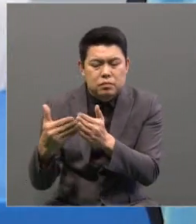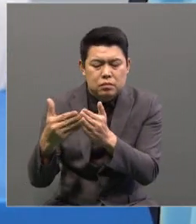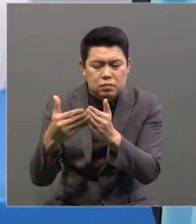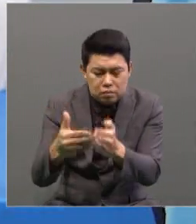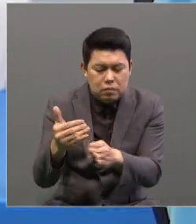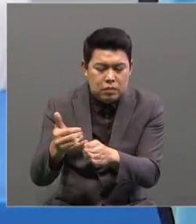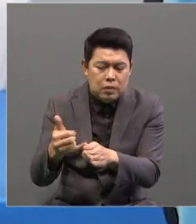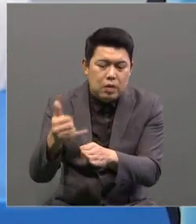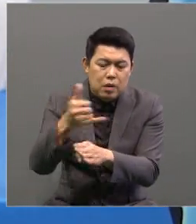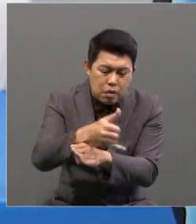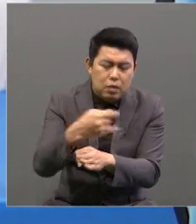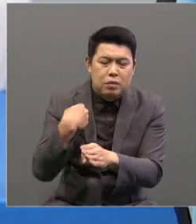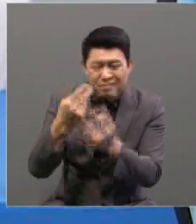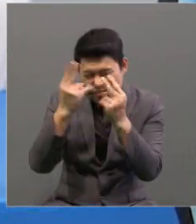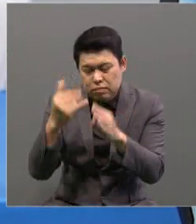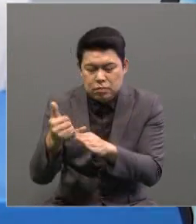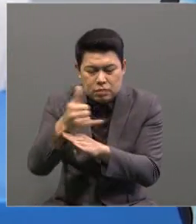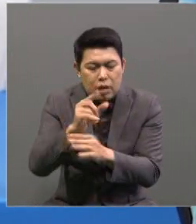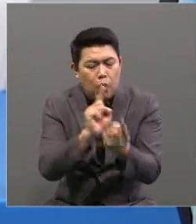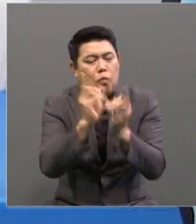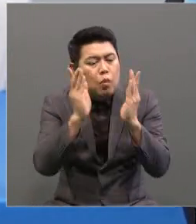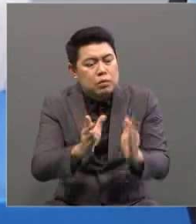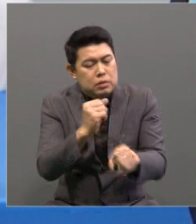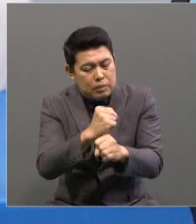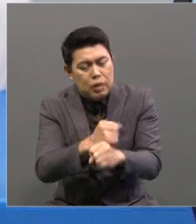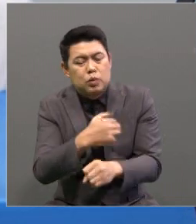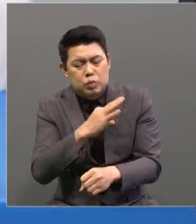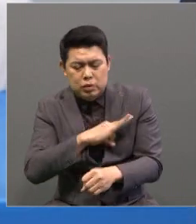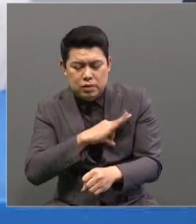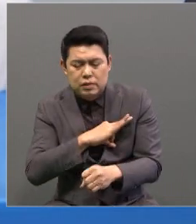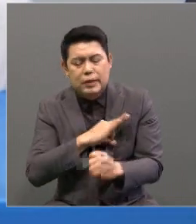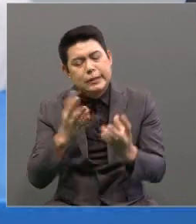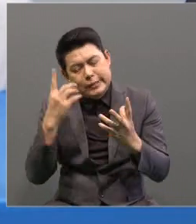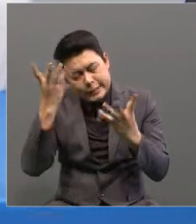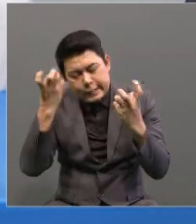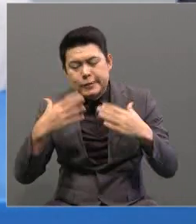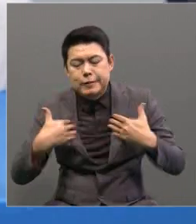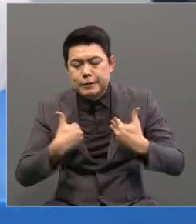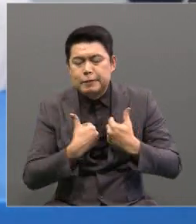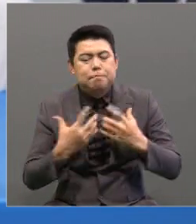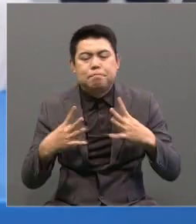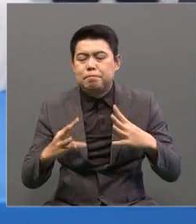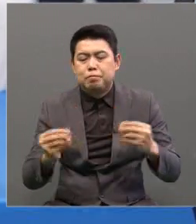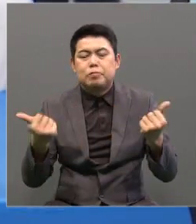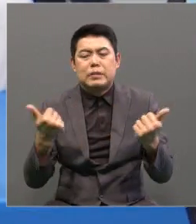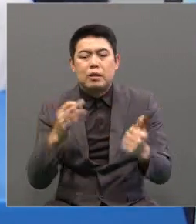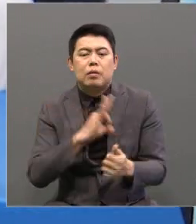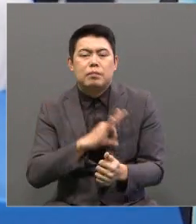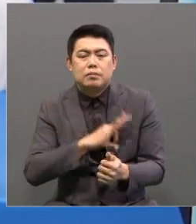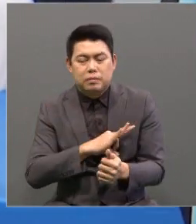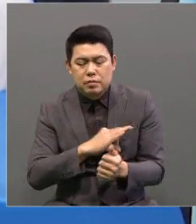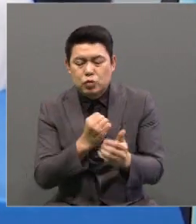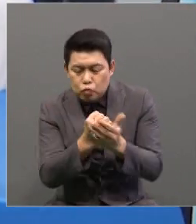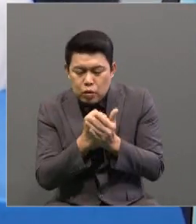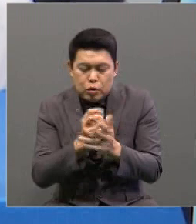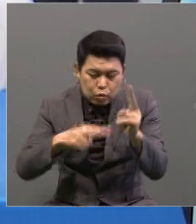ากเรือถึงจิตที่ยิดดาซาอุพอได้เจอเจ้าหน้าที่เราเออมันก็รู้สึกแบบผ่อนคลายคลายเหนื่อยเลยครับก็นั่นก็คือความรู้สึกแบบว่าเออเขาใส่ใ